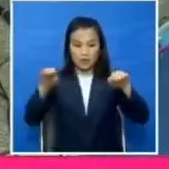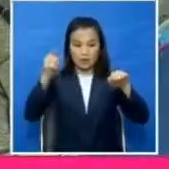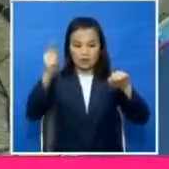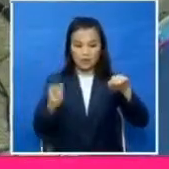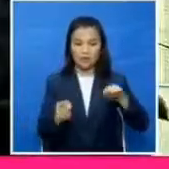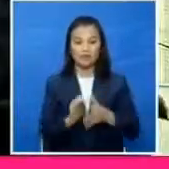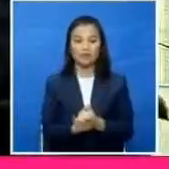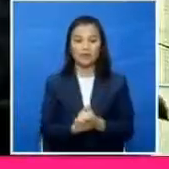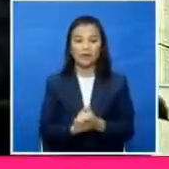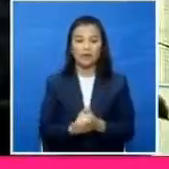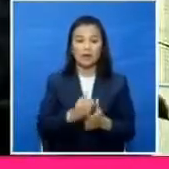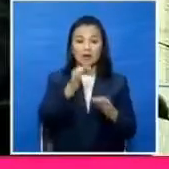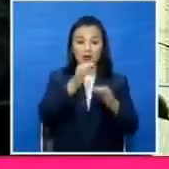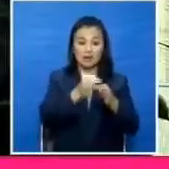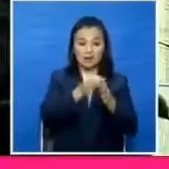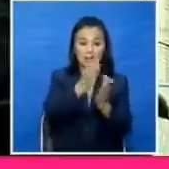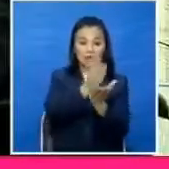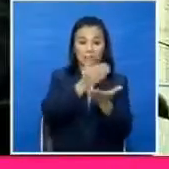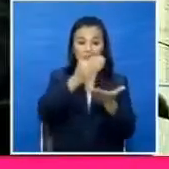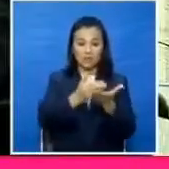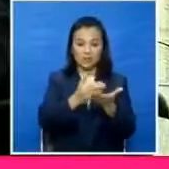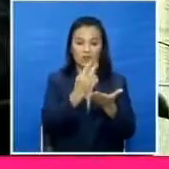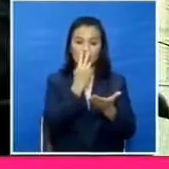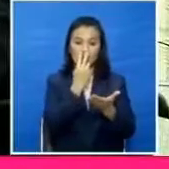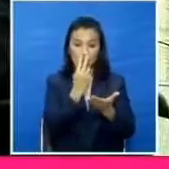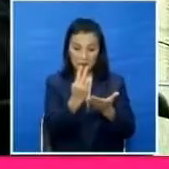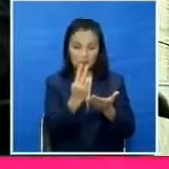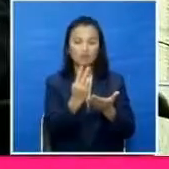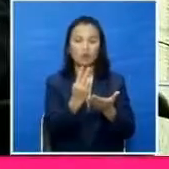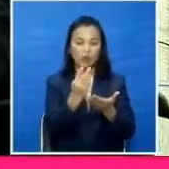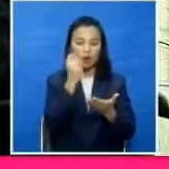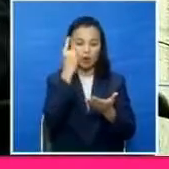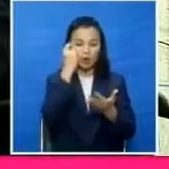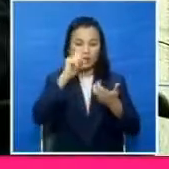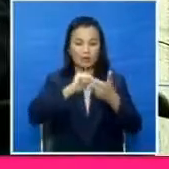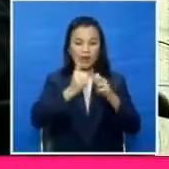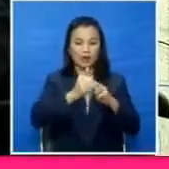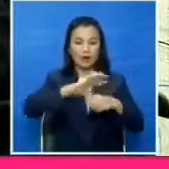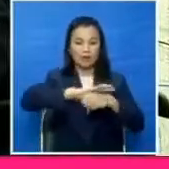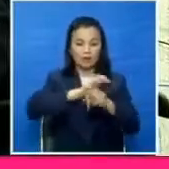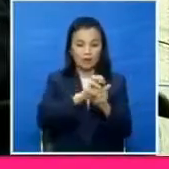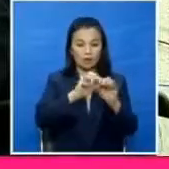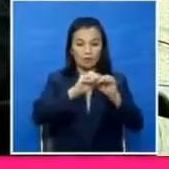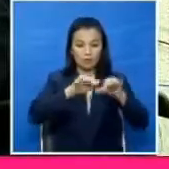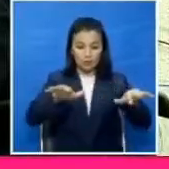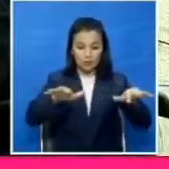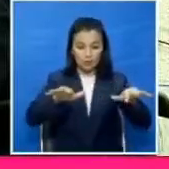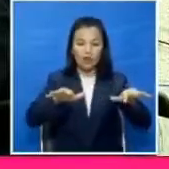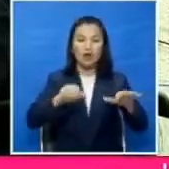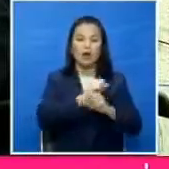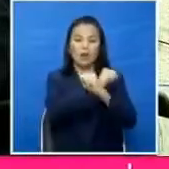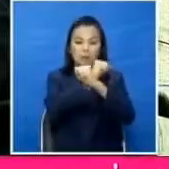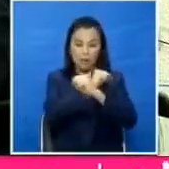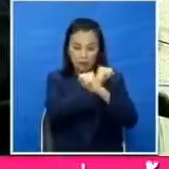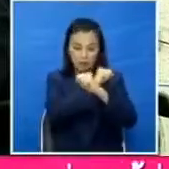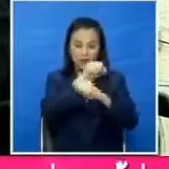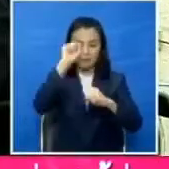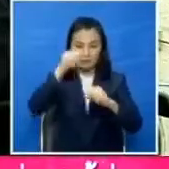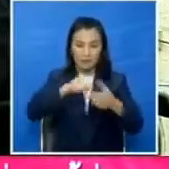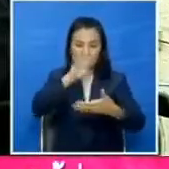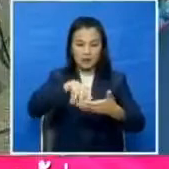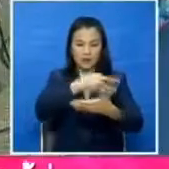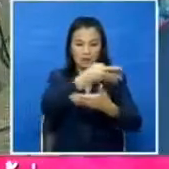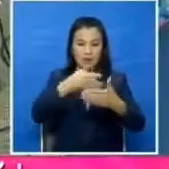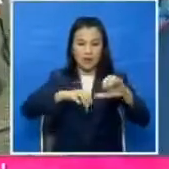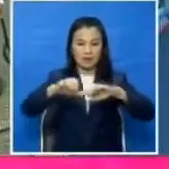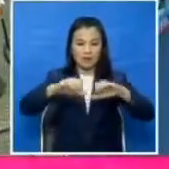งธนาคารออมสินได้ตระหนักถึงสถานการณ์การแพร่ระบาดของไวรัสโควิด-19จึงได้ดำเนินการตามมาตรฐานด้านสุขอนามั